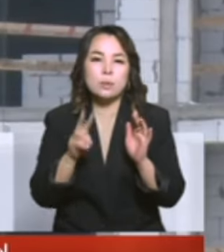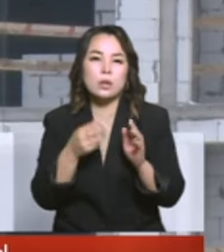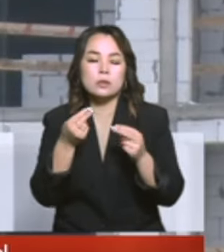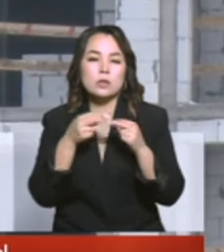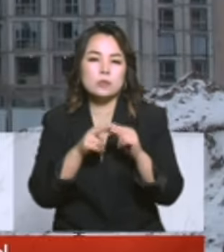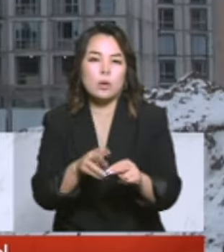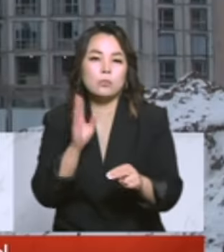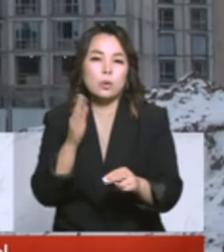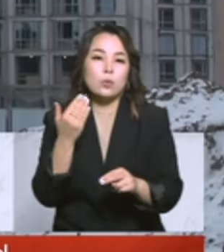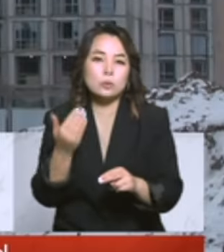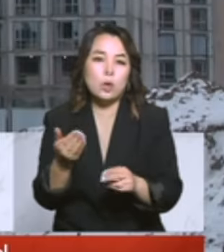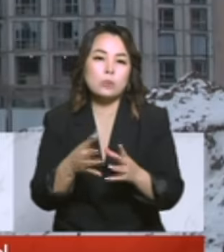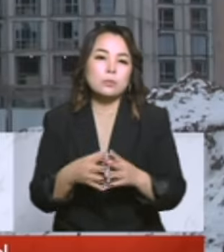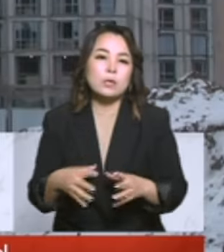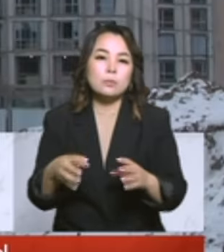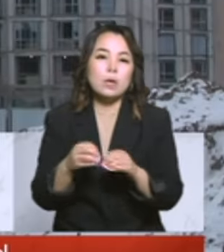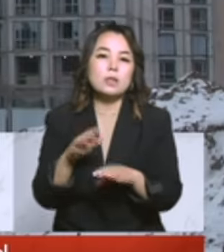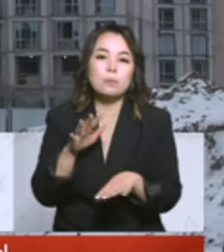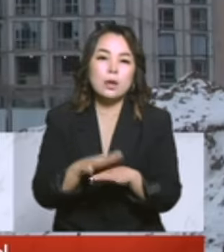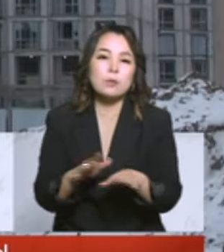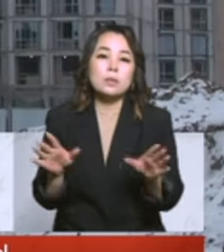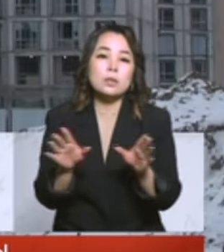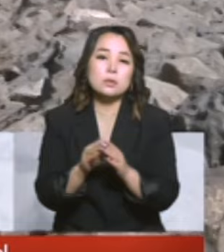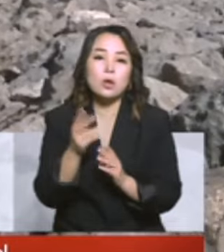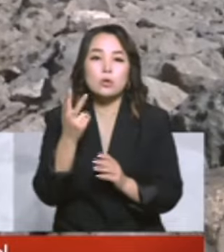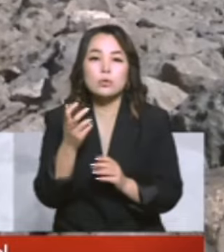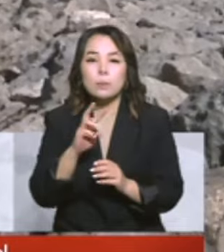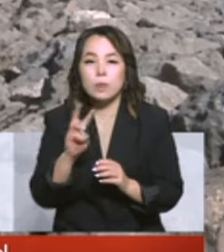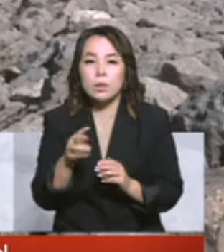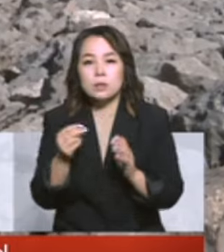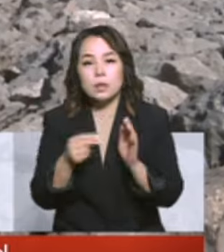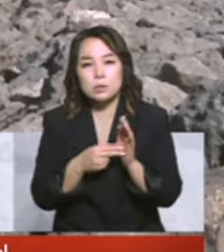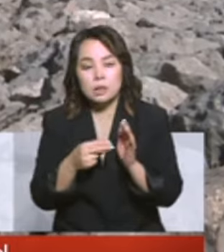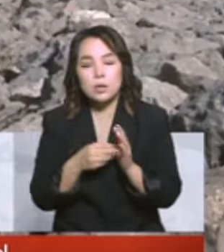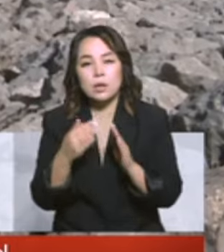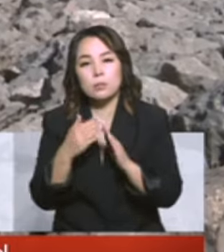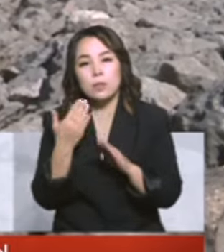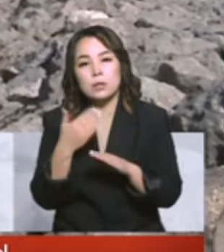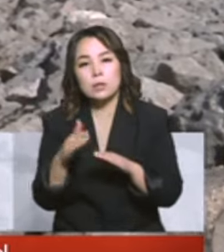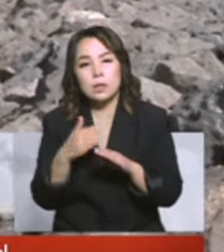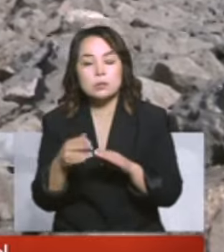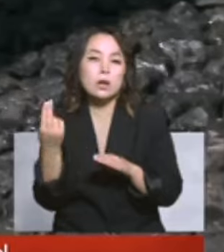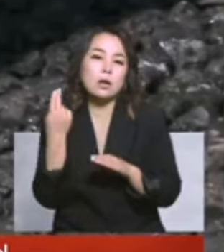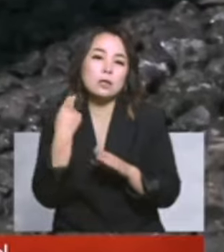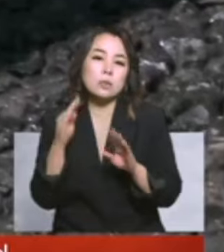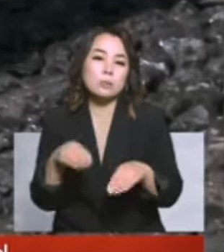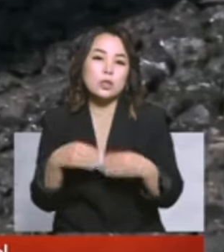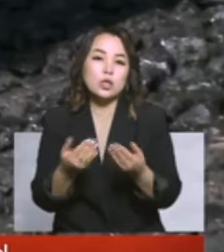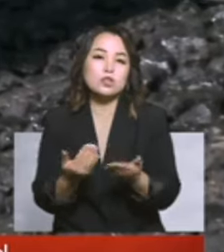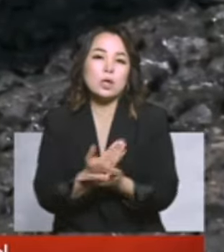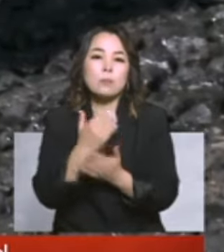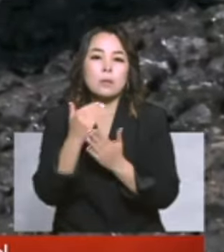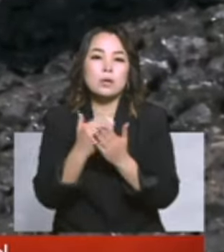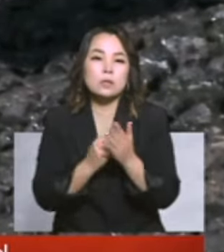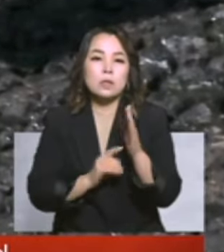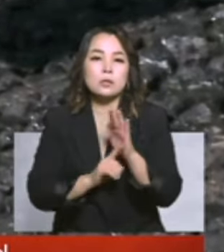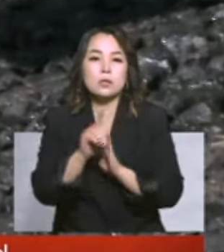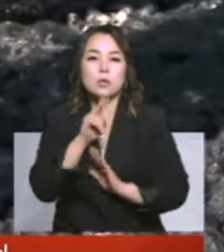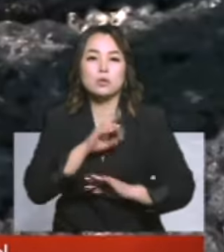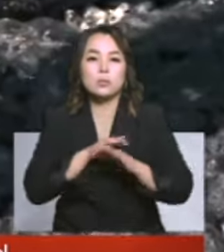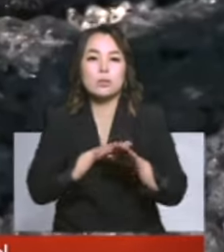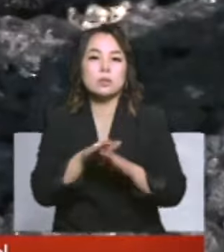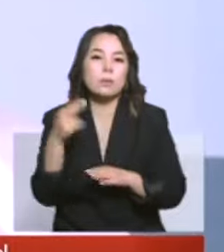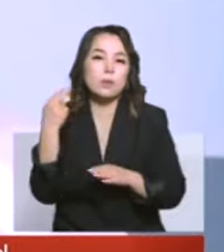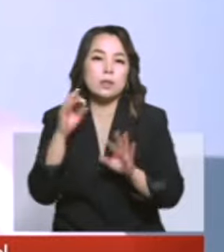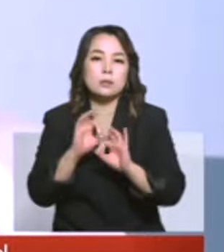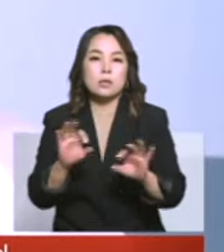бөлінеді. Сонымен қатар отбасы банкмен бірлесіп, 300 миллиард теңгеге ипотекалық қарыз беретін жаңа бағдарлама іске қосылады. Ал